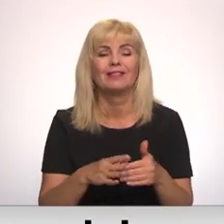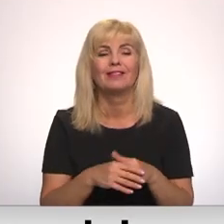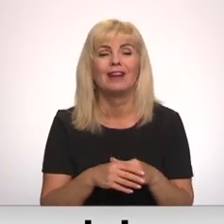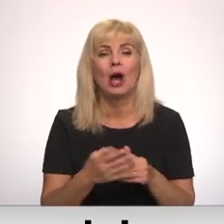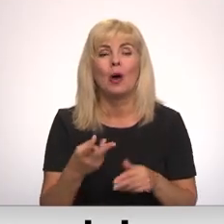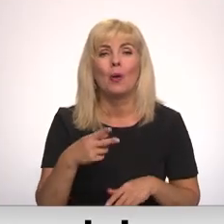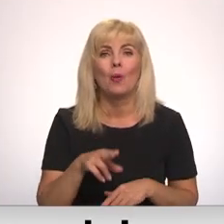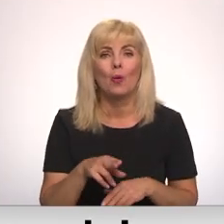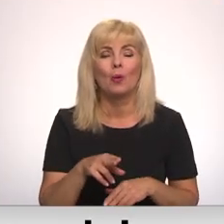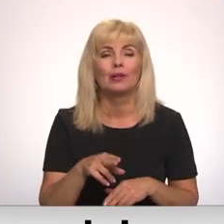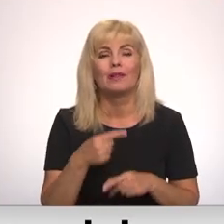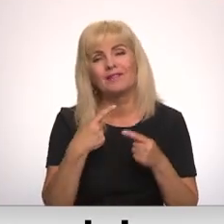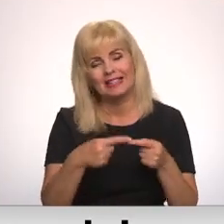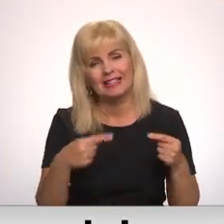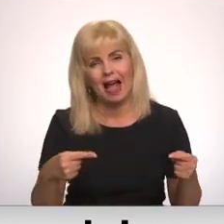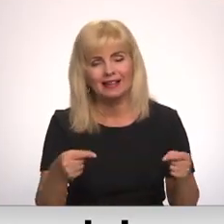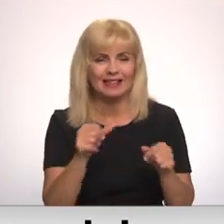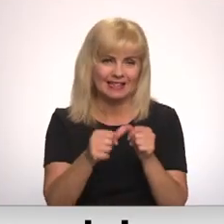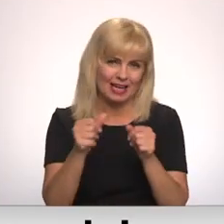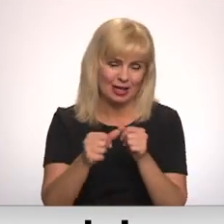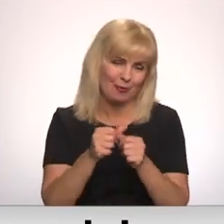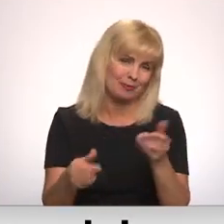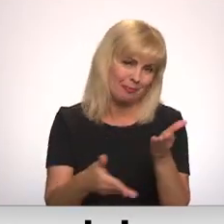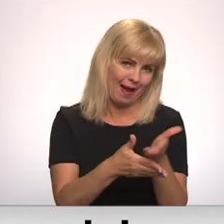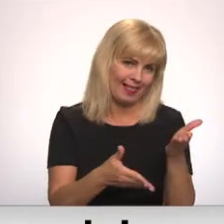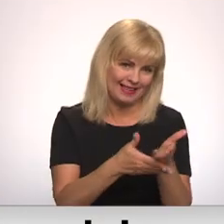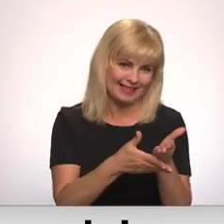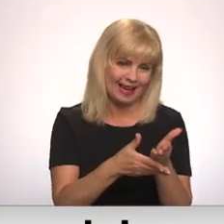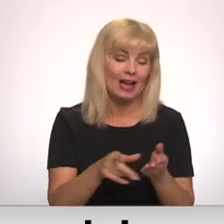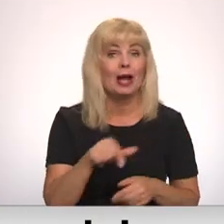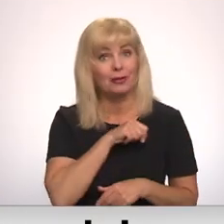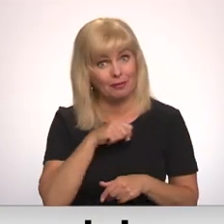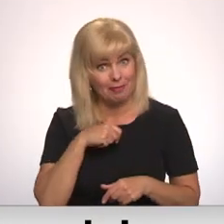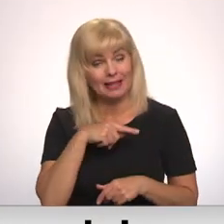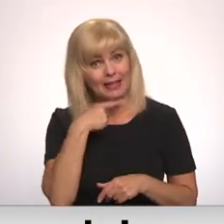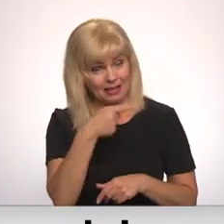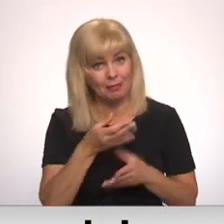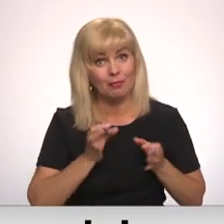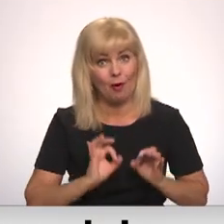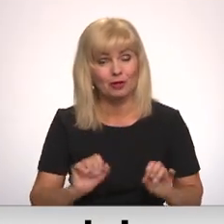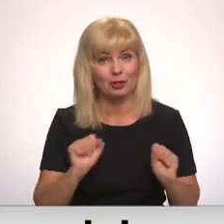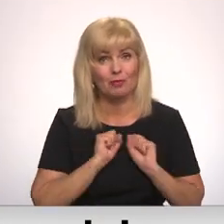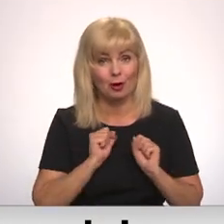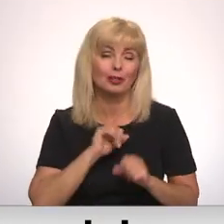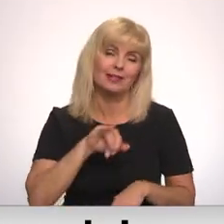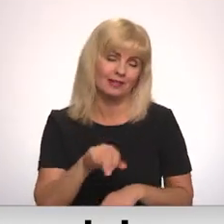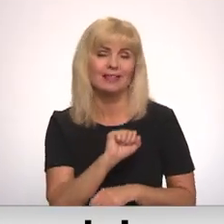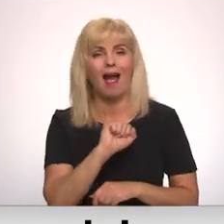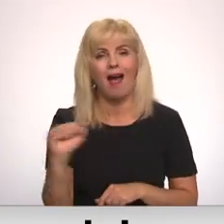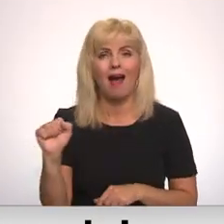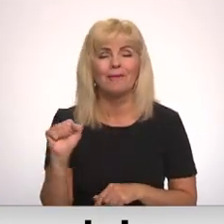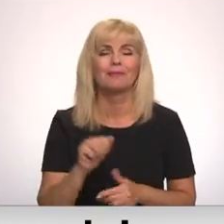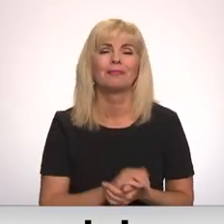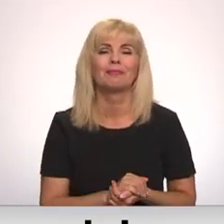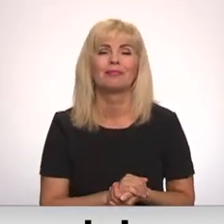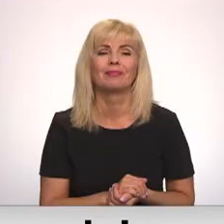Un tādus visādus sīkumiņus piepalīdzēju. Tu arī gribi būt profesionāls sportists? Jā, un tieši